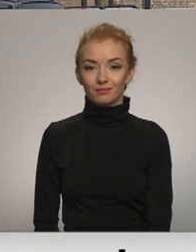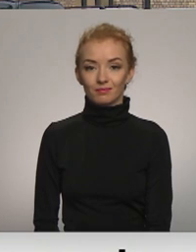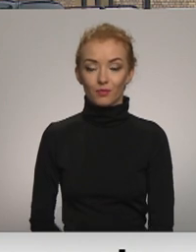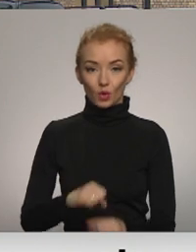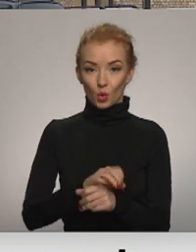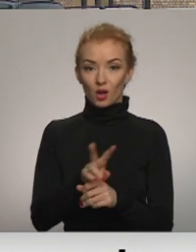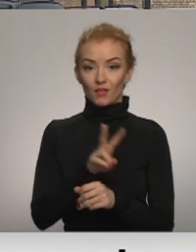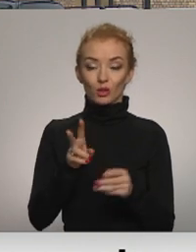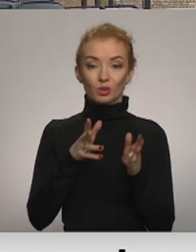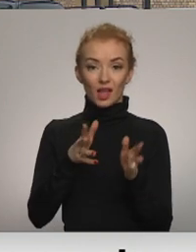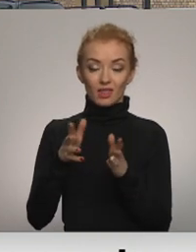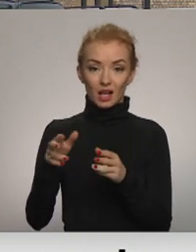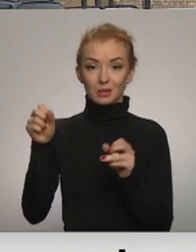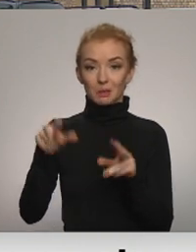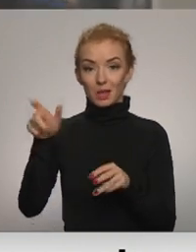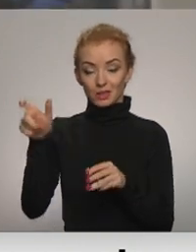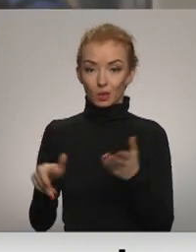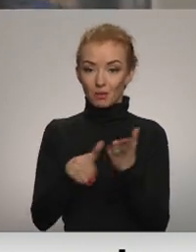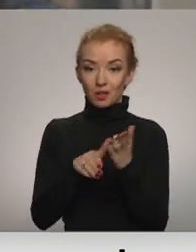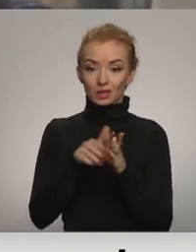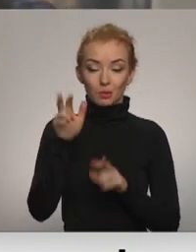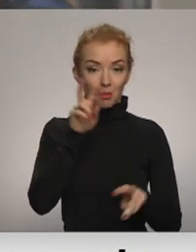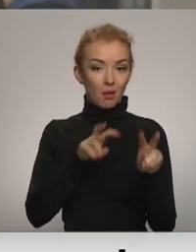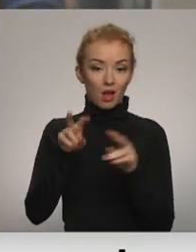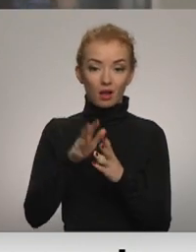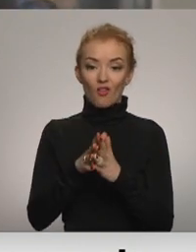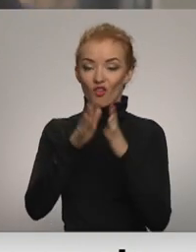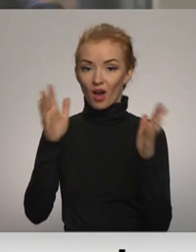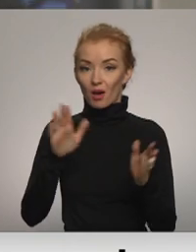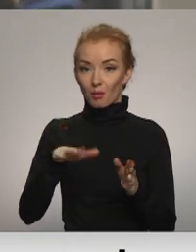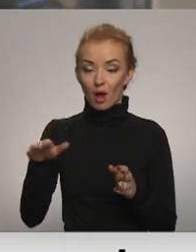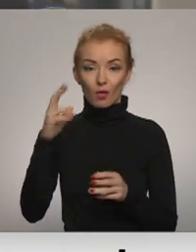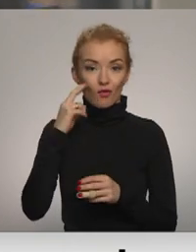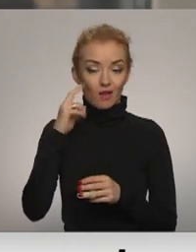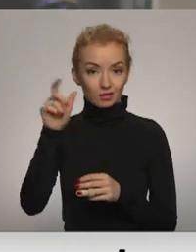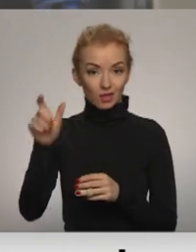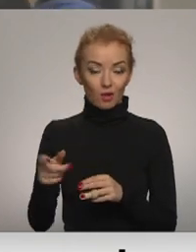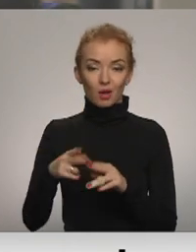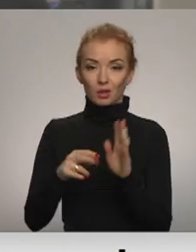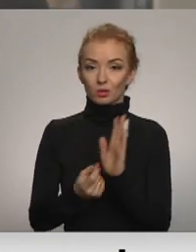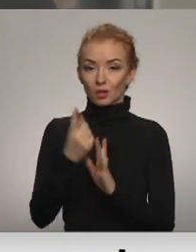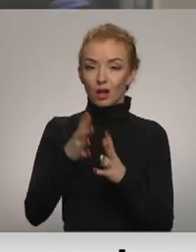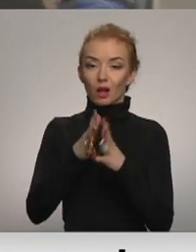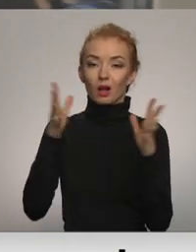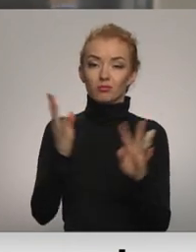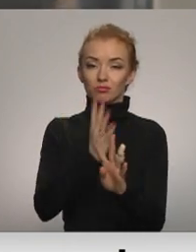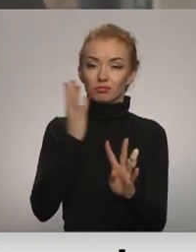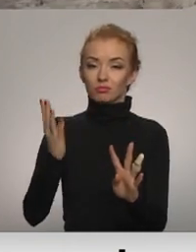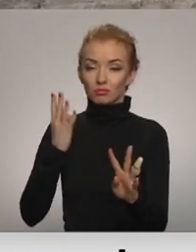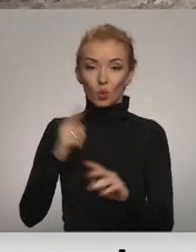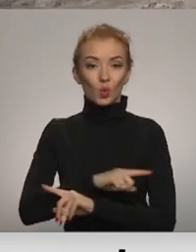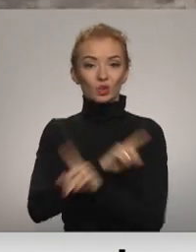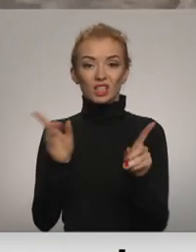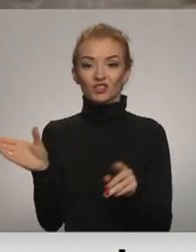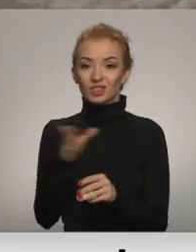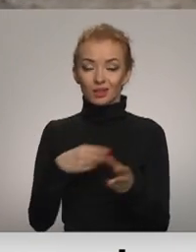Covida ietekmē speciālistu palīdzību meklē arvien vairāk bērnu un vecāku, līdz ar ko rodas garas rindas un uzreiz visiem